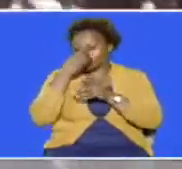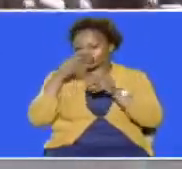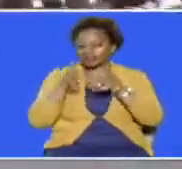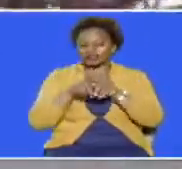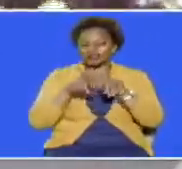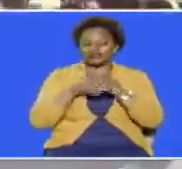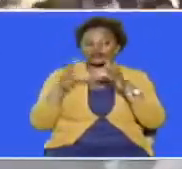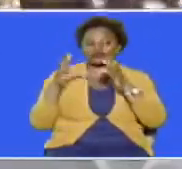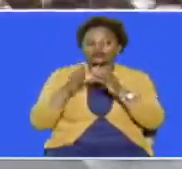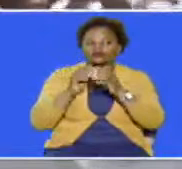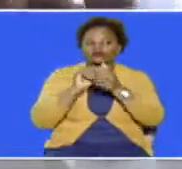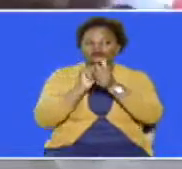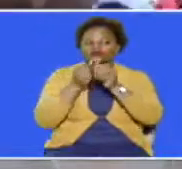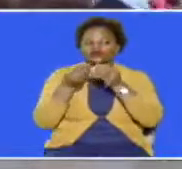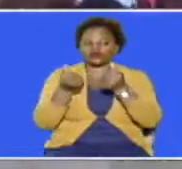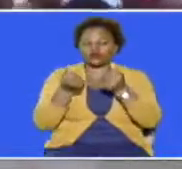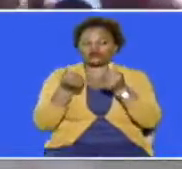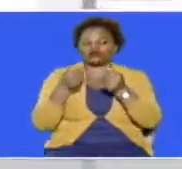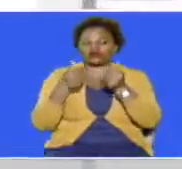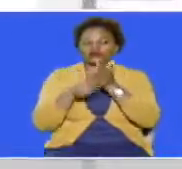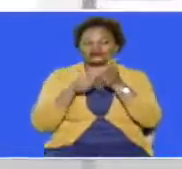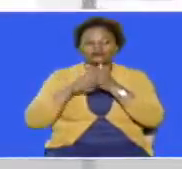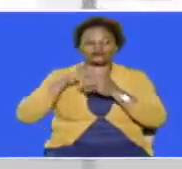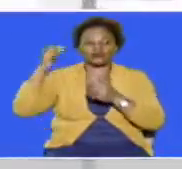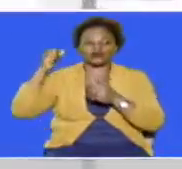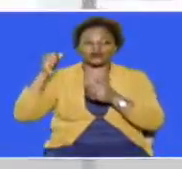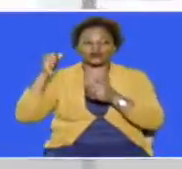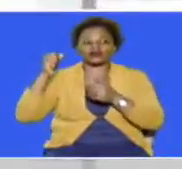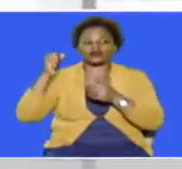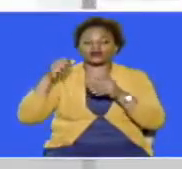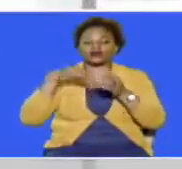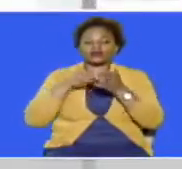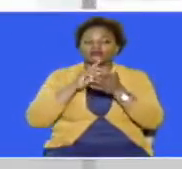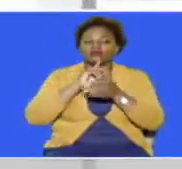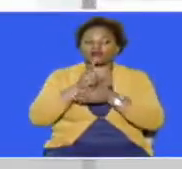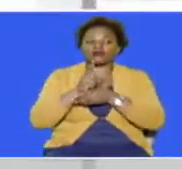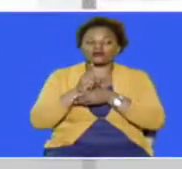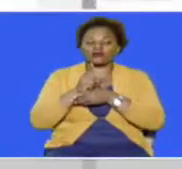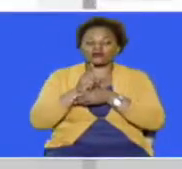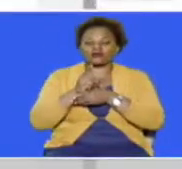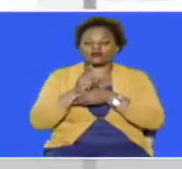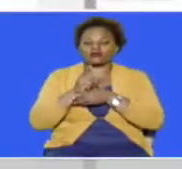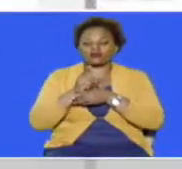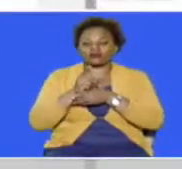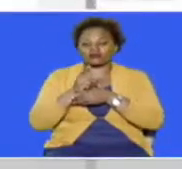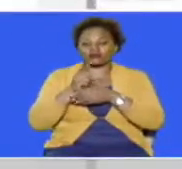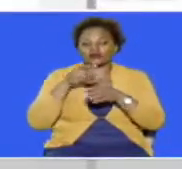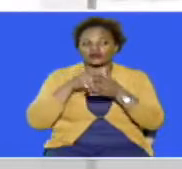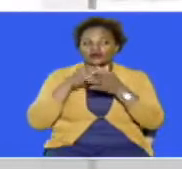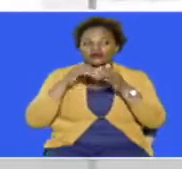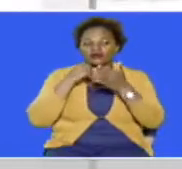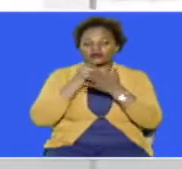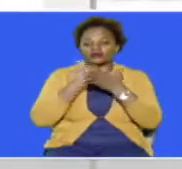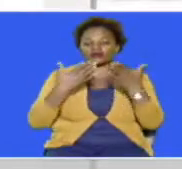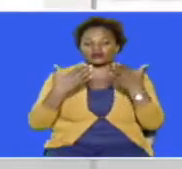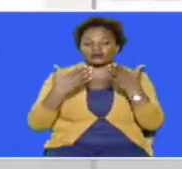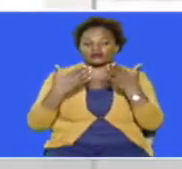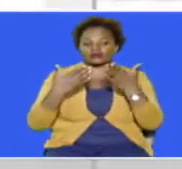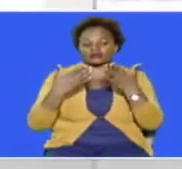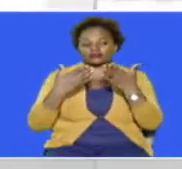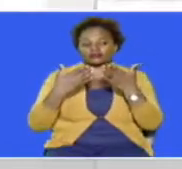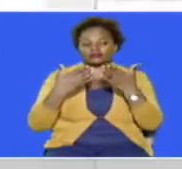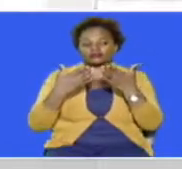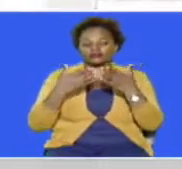wakati jopo la kutatua mizozo ya vyama vya kisiasa pia likitoa amri kusitisha utekelezwaji wa gazeti rasmi la